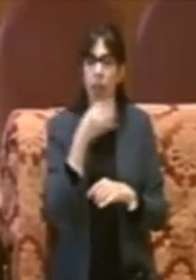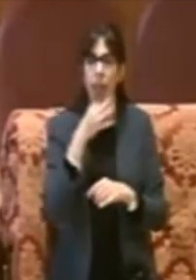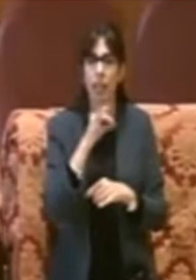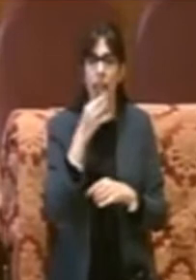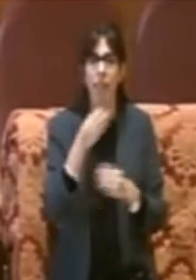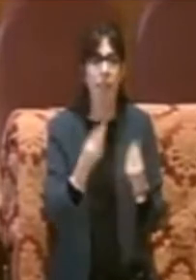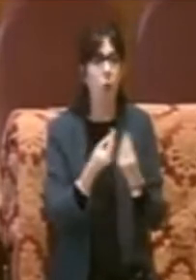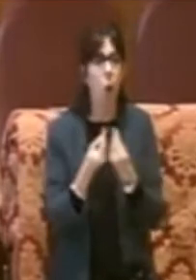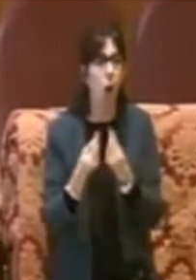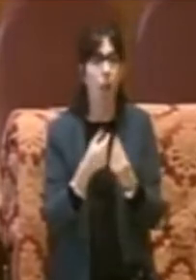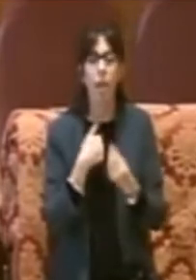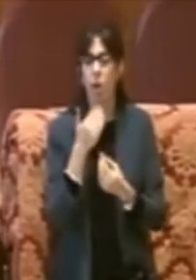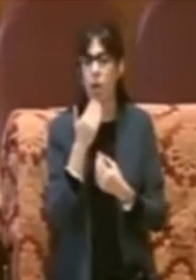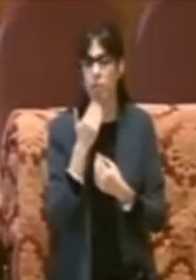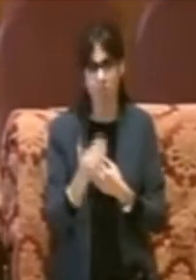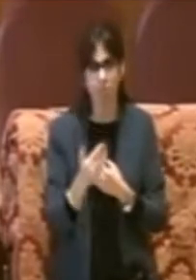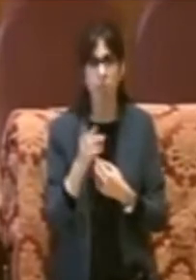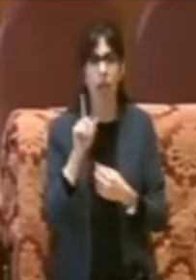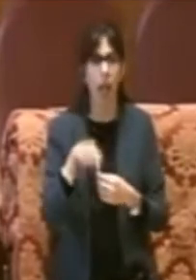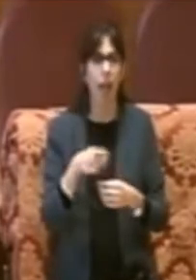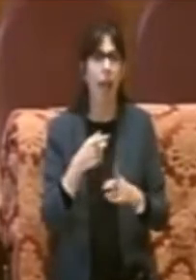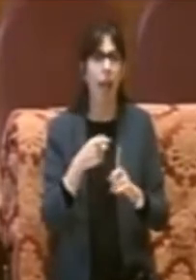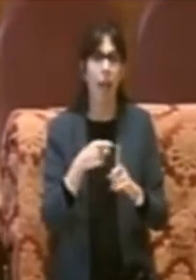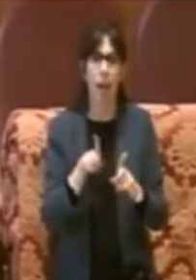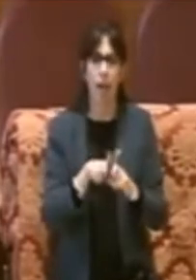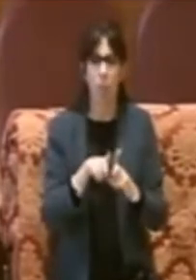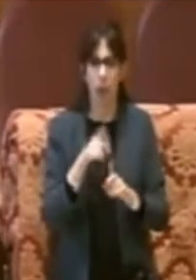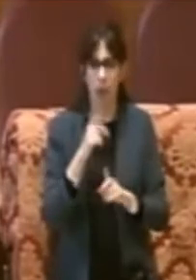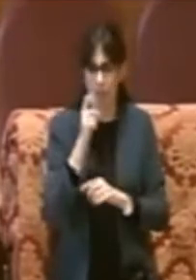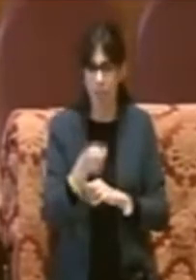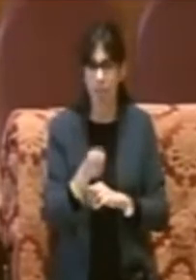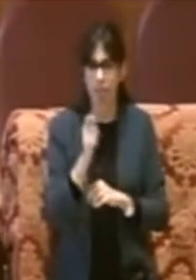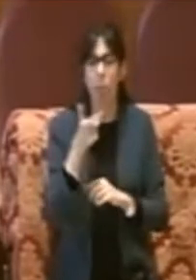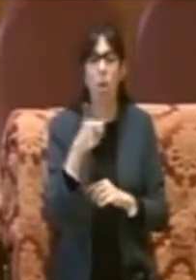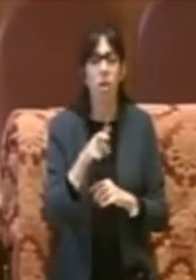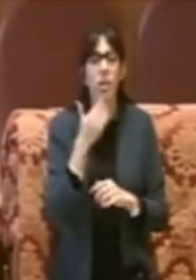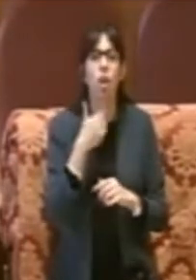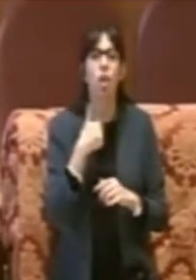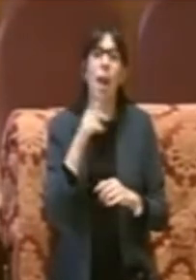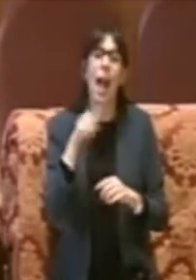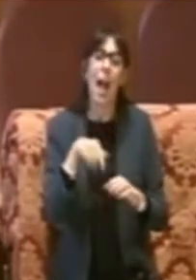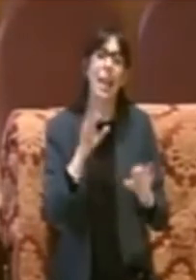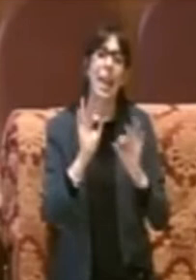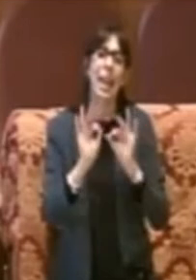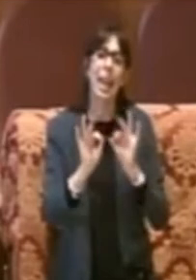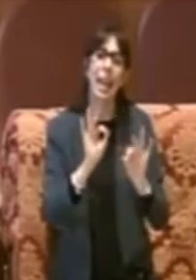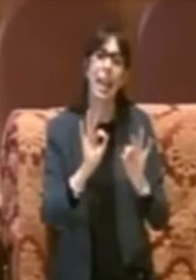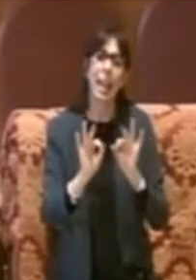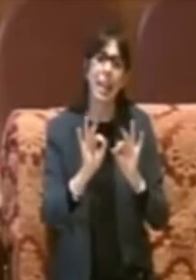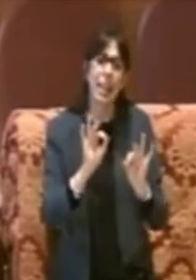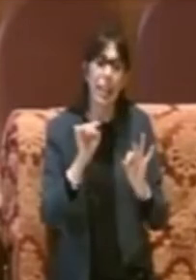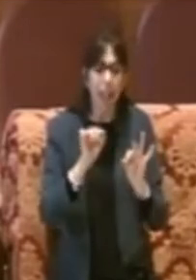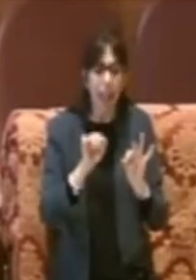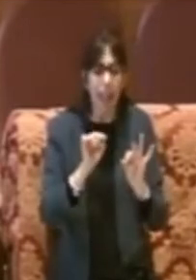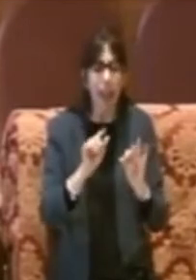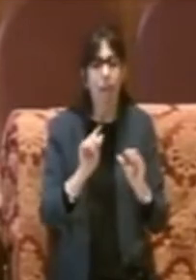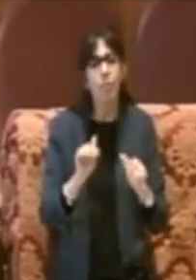ringrazio apprezzo perché ritengo che anche le critiche contribuiscano poi a